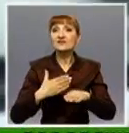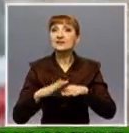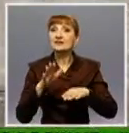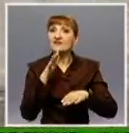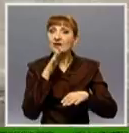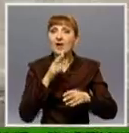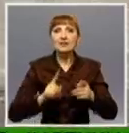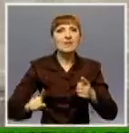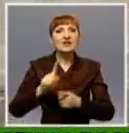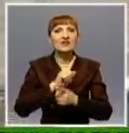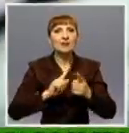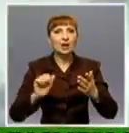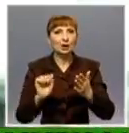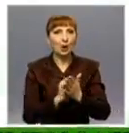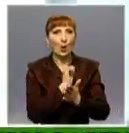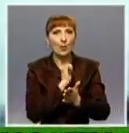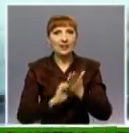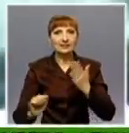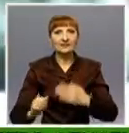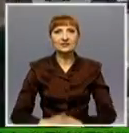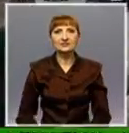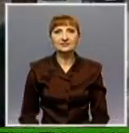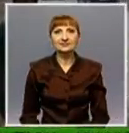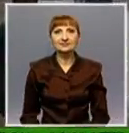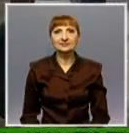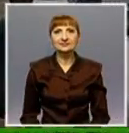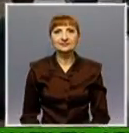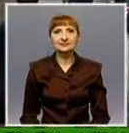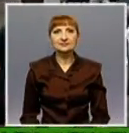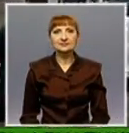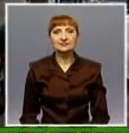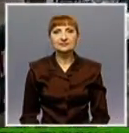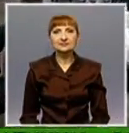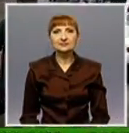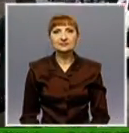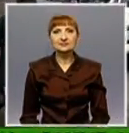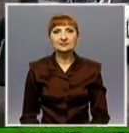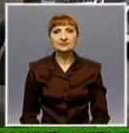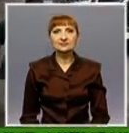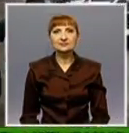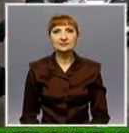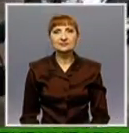переоформление документов. Карим Коппаев, Жадра Джаудыбаева, Ерлан Сагимбеков, телеканал Алматы.